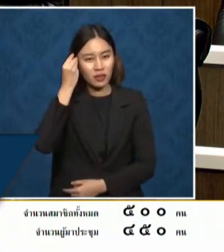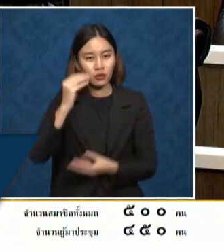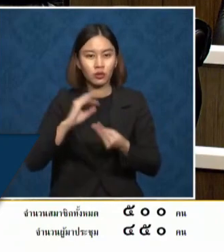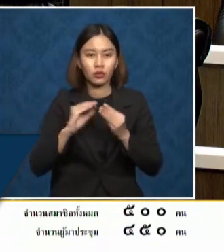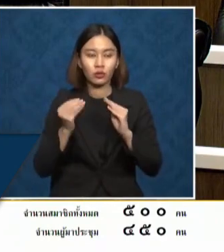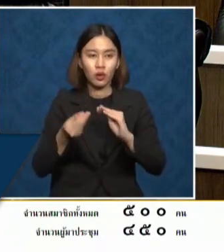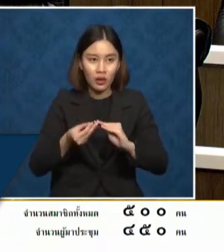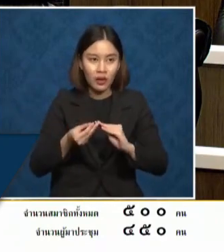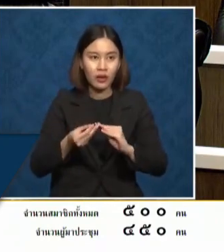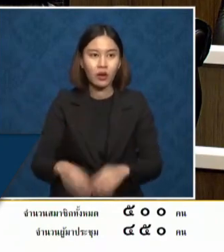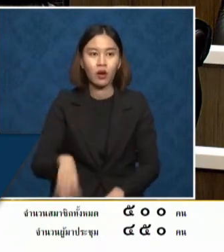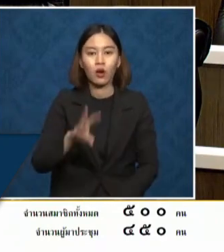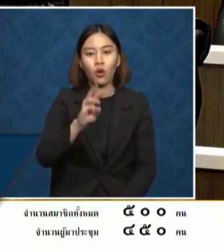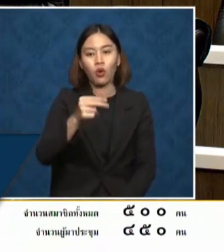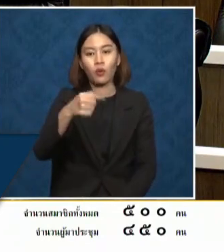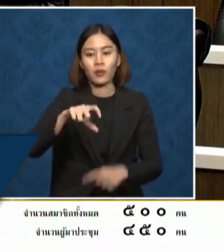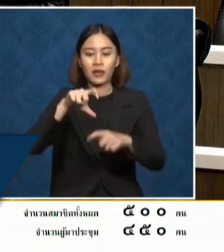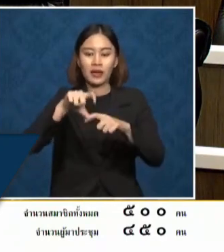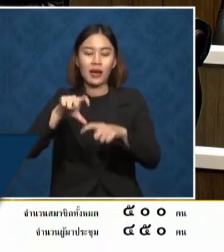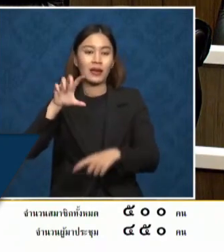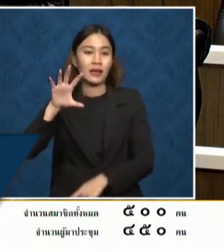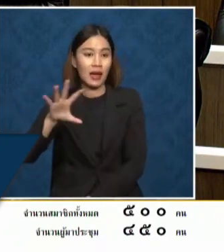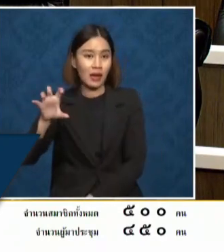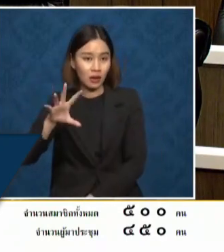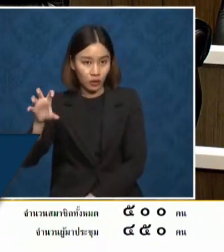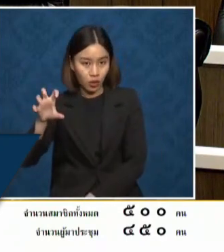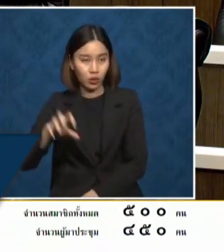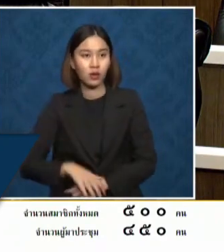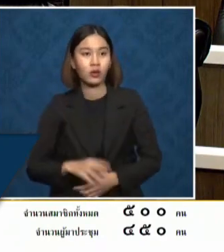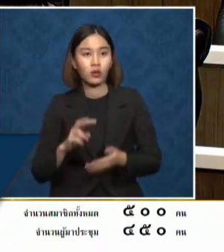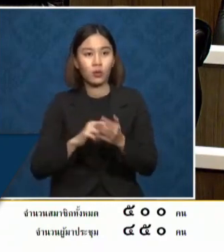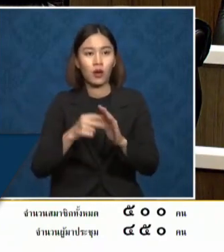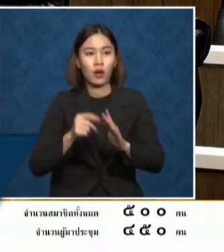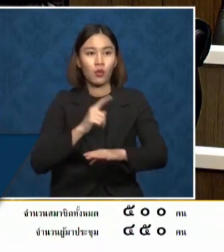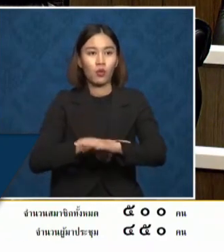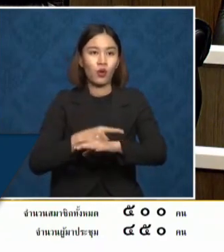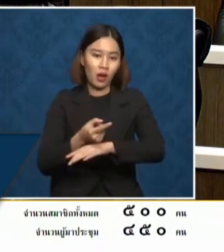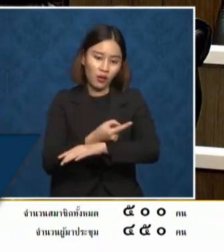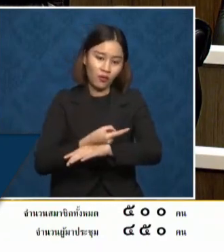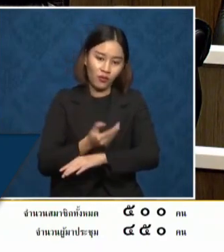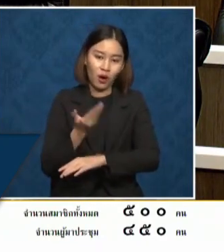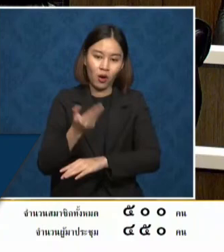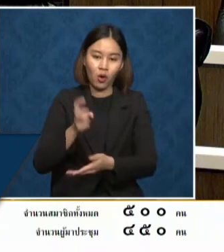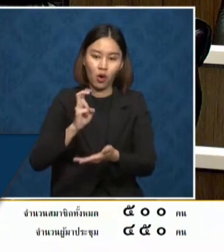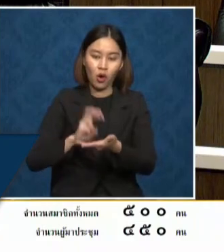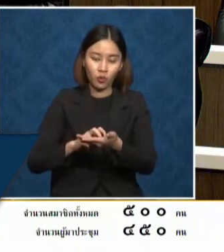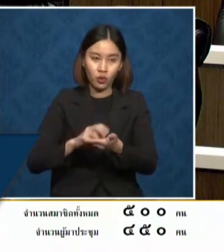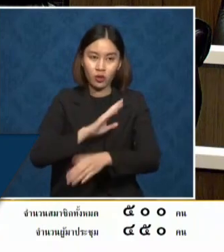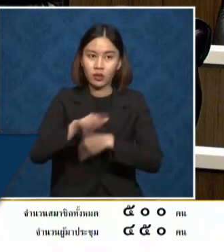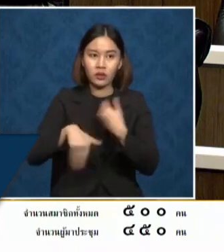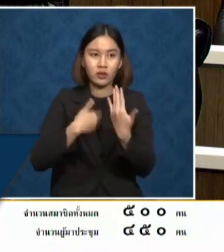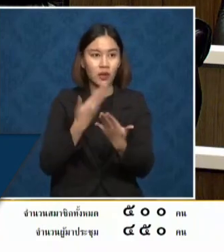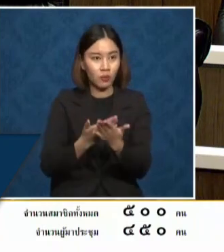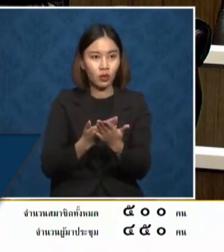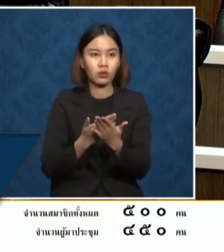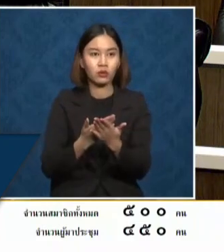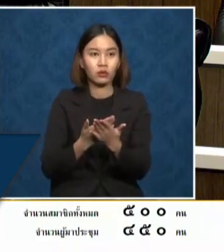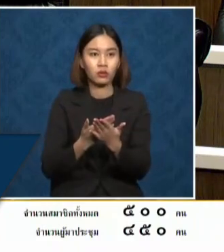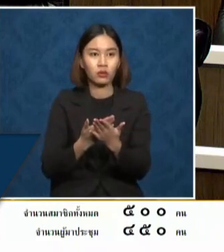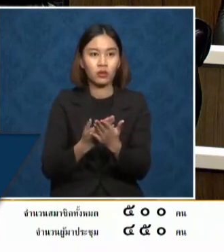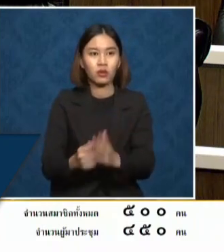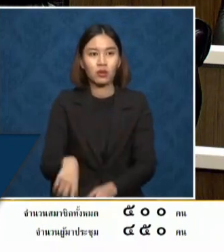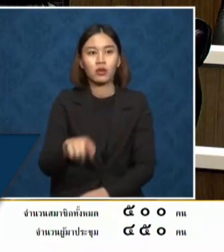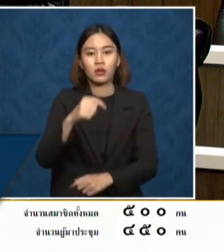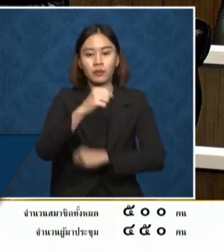ๆค่ะเอา 60,000มาหาร 5 500นะค่ะใช้ระยะเวลาในการขออนุมัติทั้งหมดให้หมด60,000เรื่องเนี่ยตั้ง